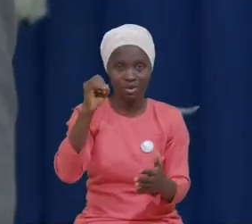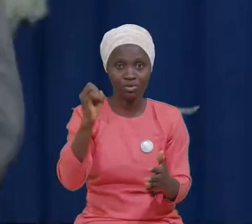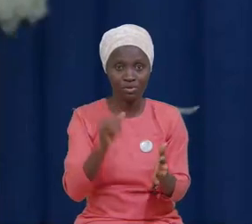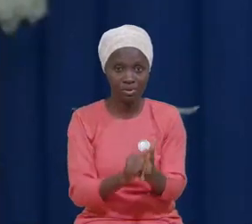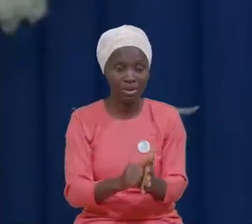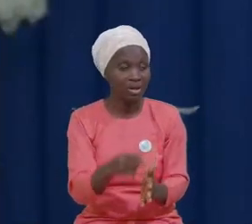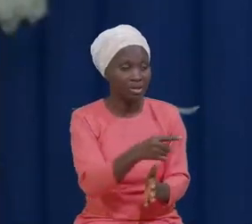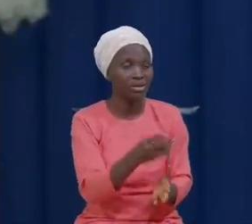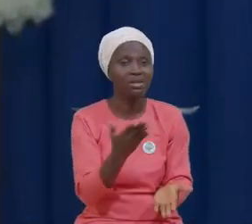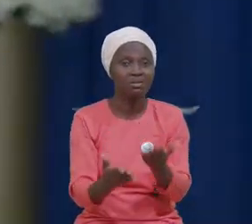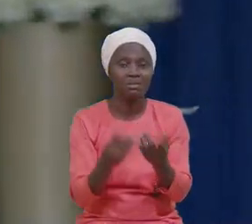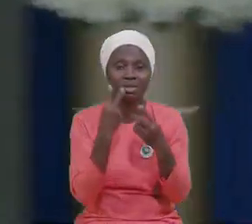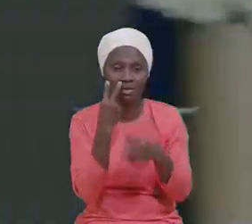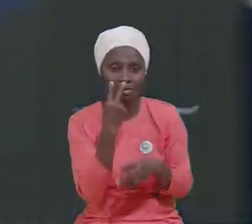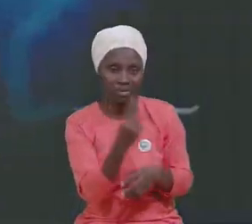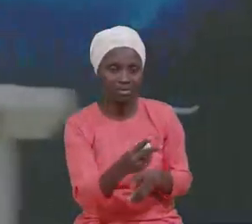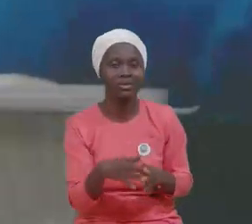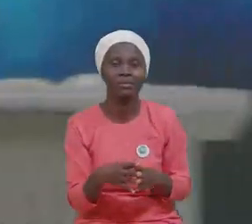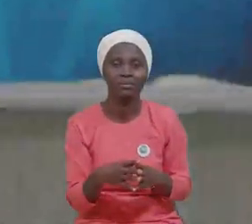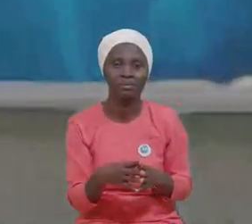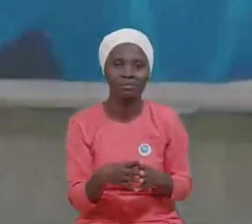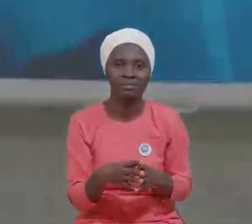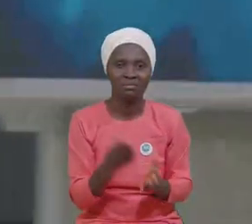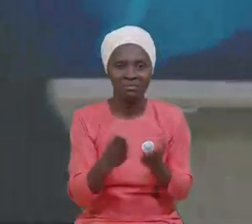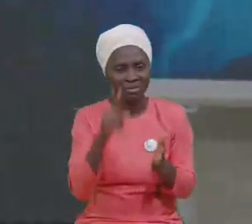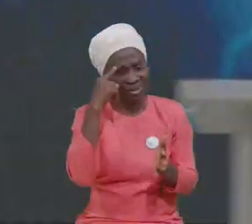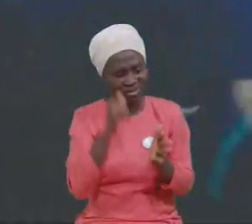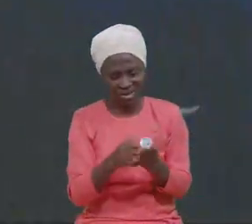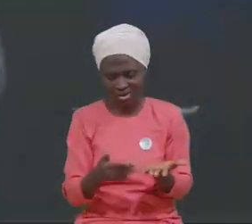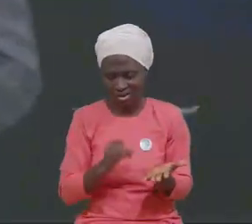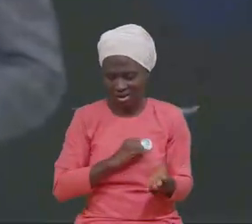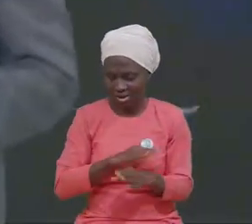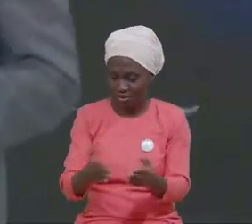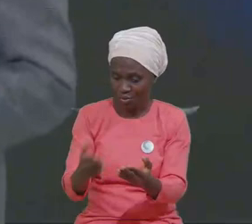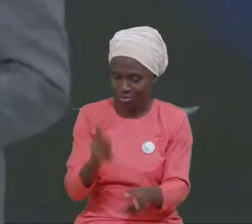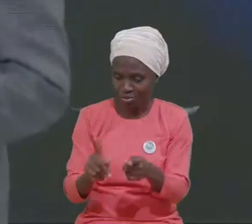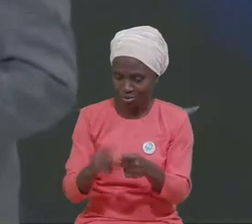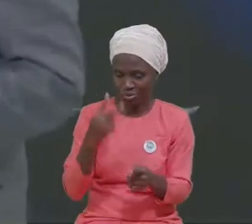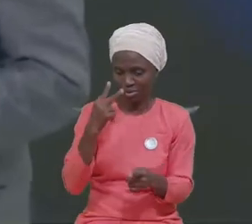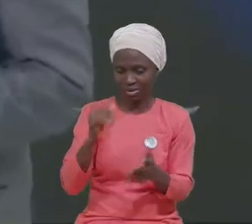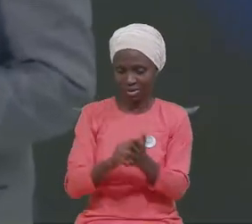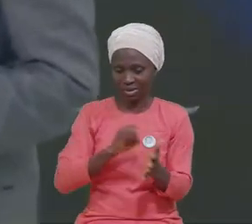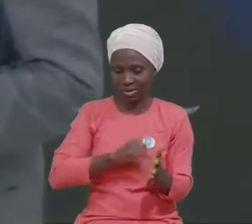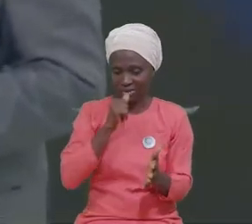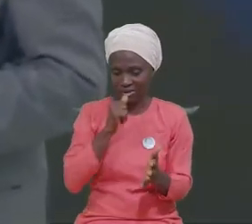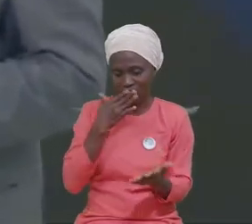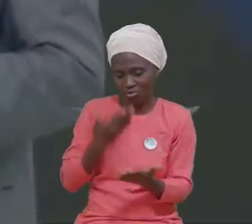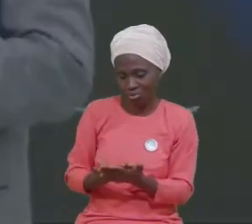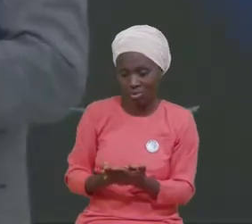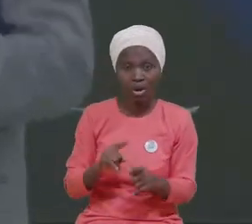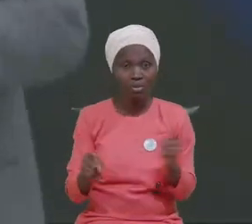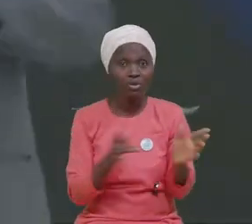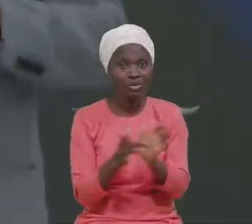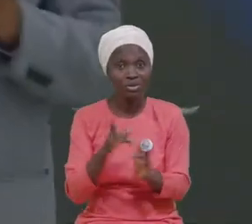voient. Je ne veux pas voir, je ne veux pas que les gens voient que je suis bon. Mais Jésus a dit, afin